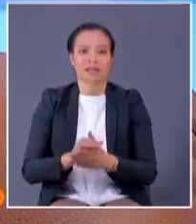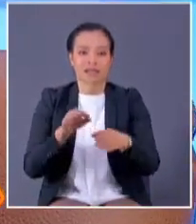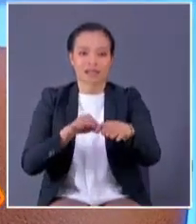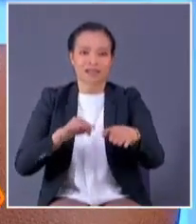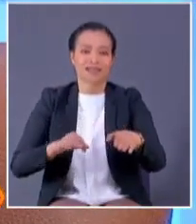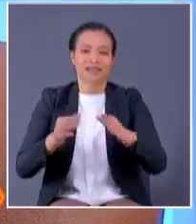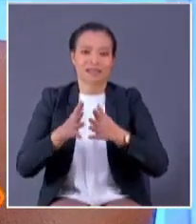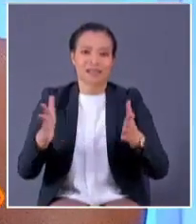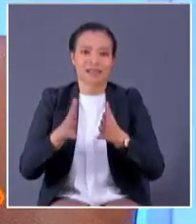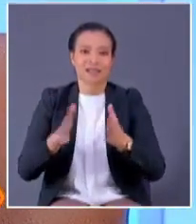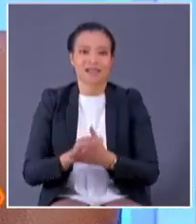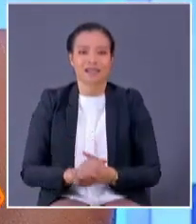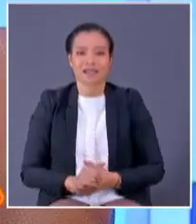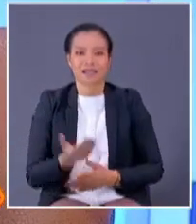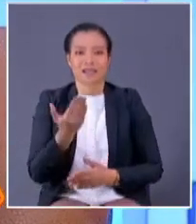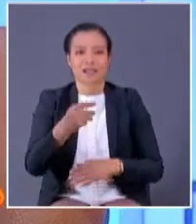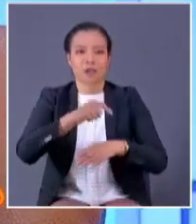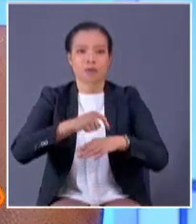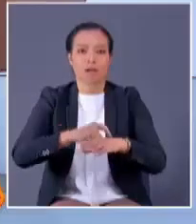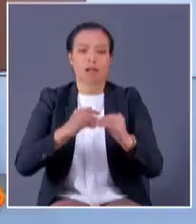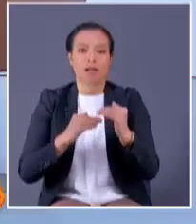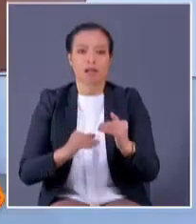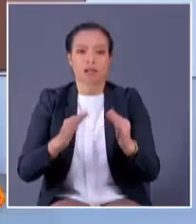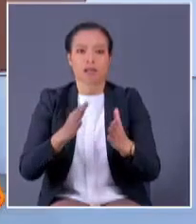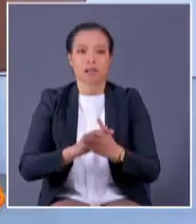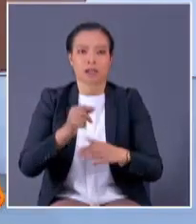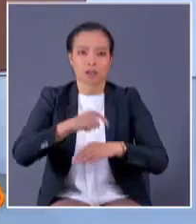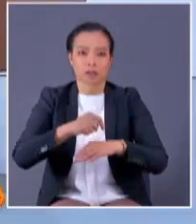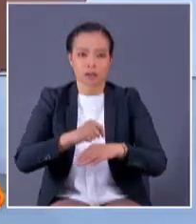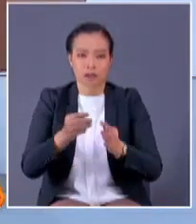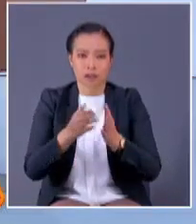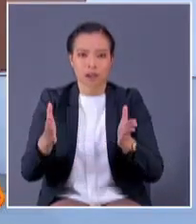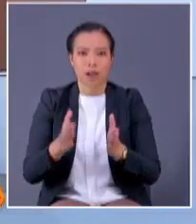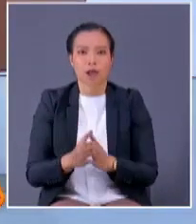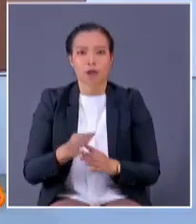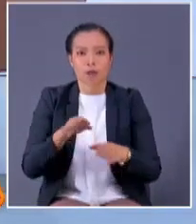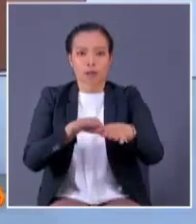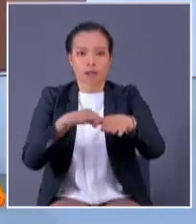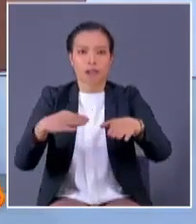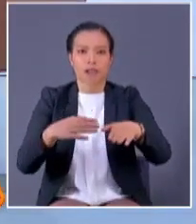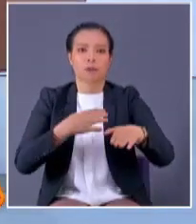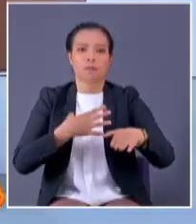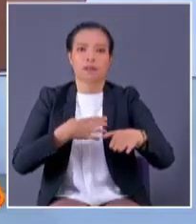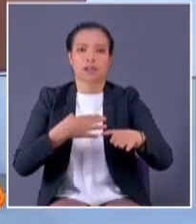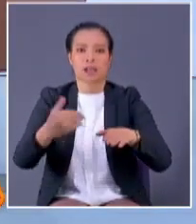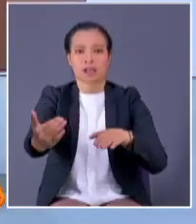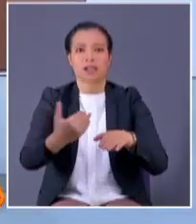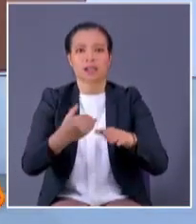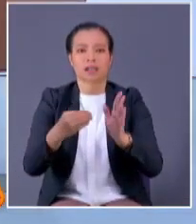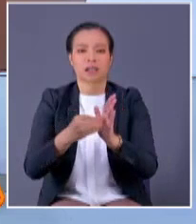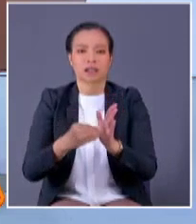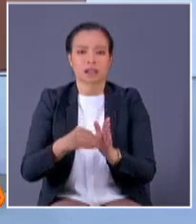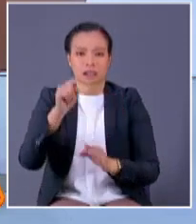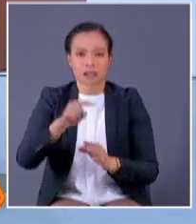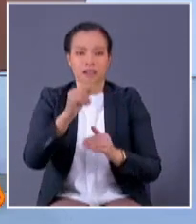สรุปก็คือว่ามองว่าจำกัดช่วงเวลาไม่เห็นด้วยควรจะมีช่วงเวลามากกว่านั้นเพราะจริงๆแล้วรถใหญ่ก็ไม่ได้อยากจะเข้ากรุงเทพอยู่แล้วและคว